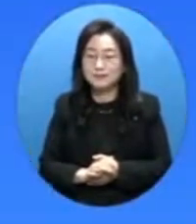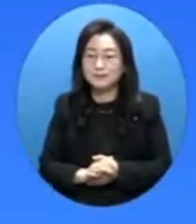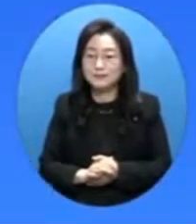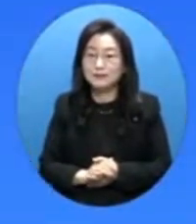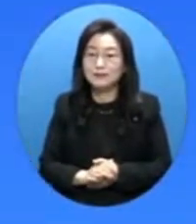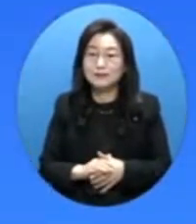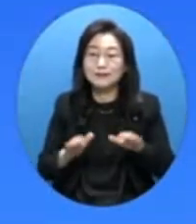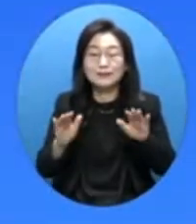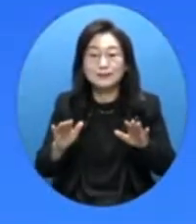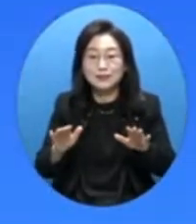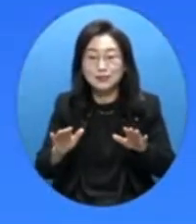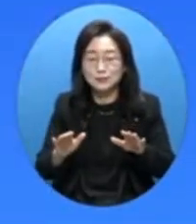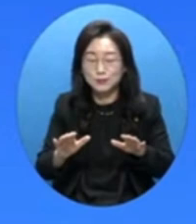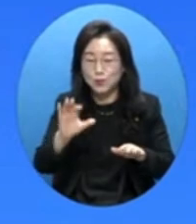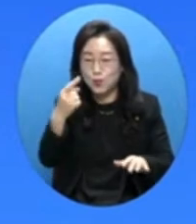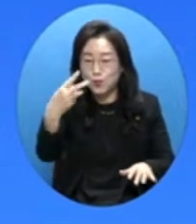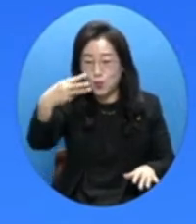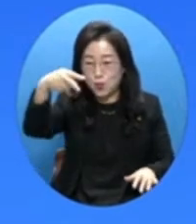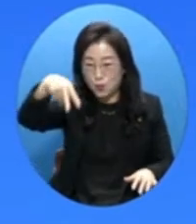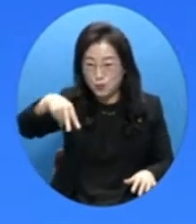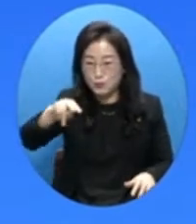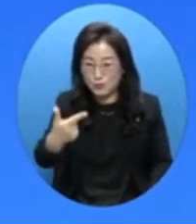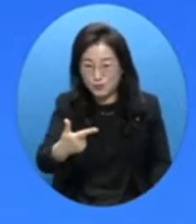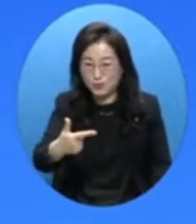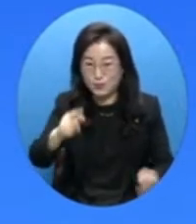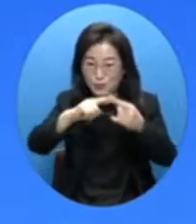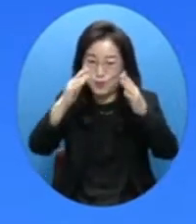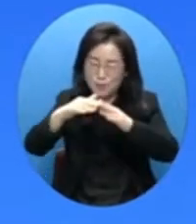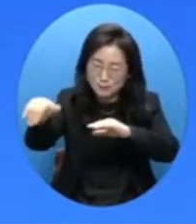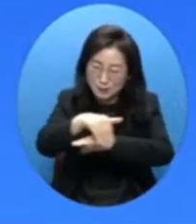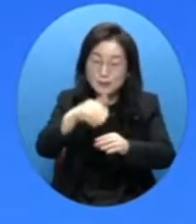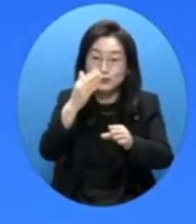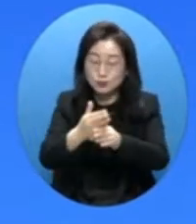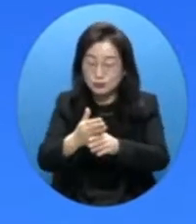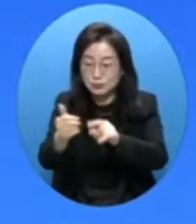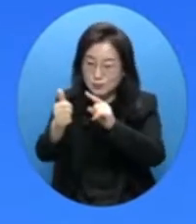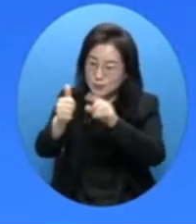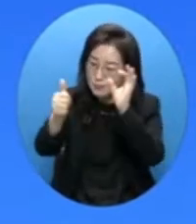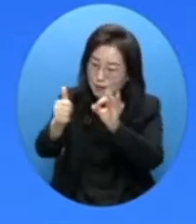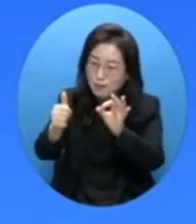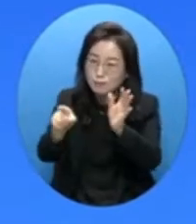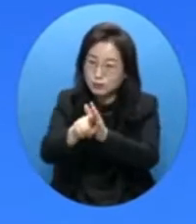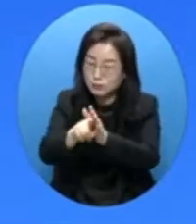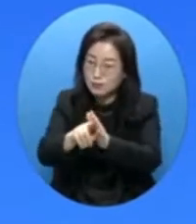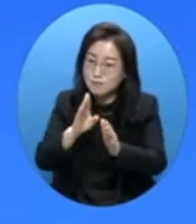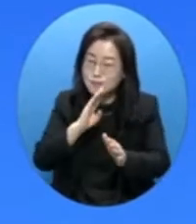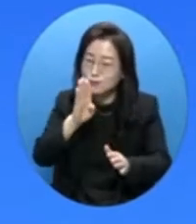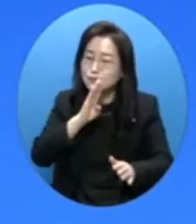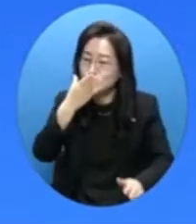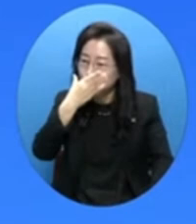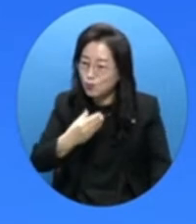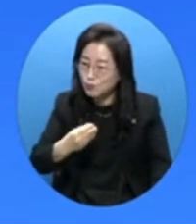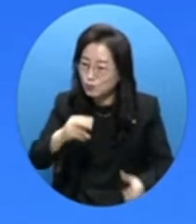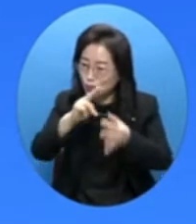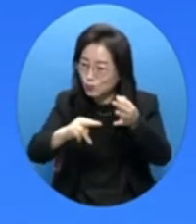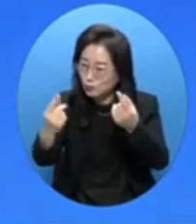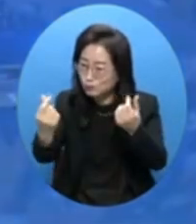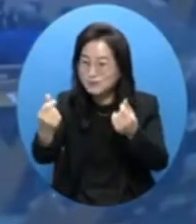지금은 오륜교회 열심히 하고 있는데 신앙의 내용을 보면 완전한 100% 순복음입니다